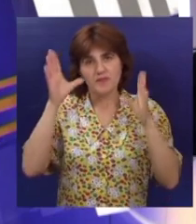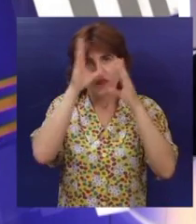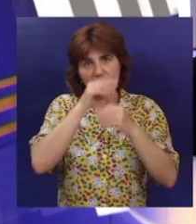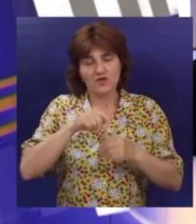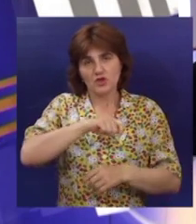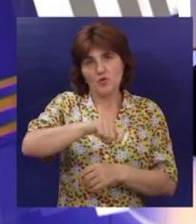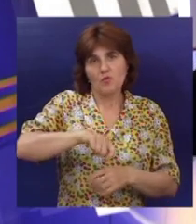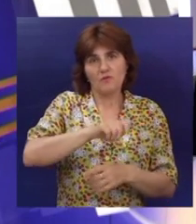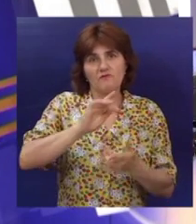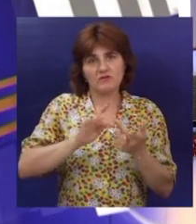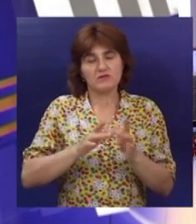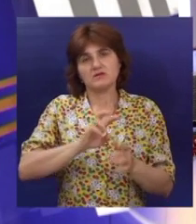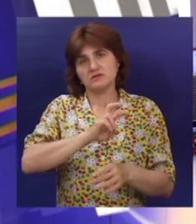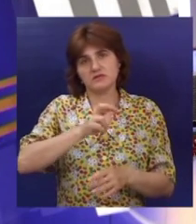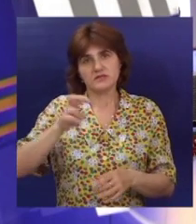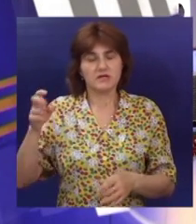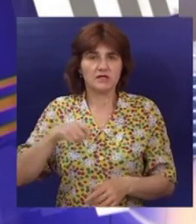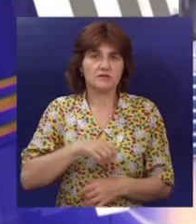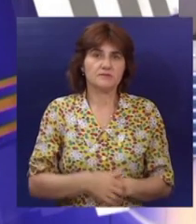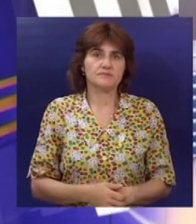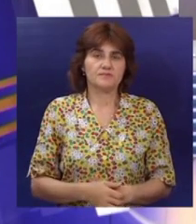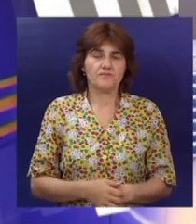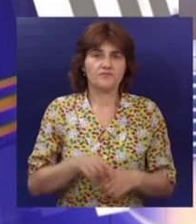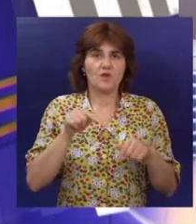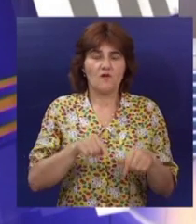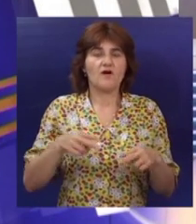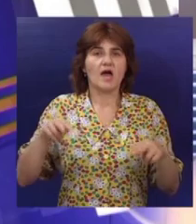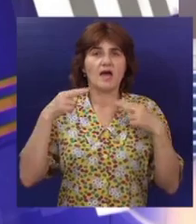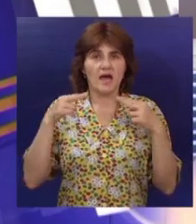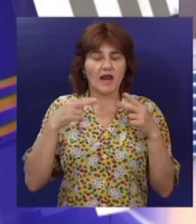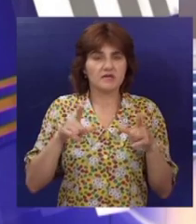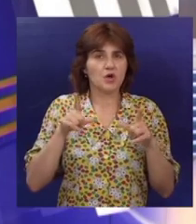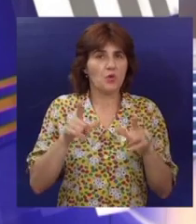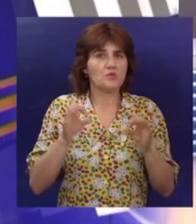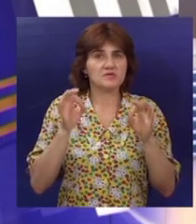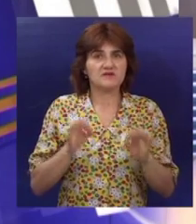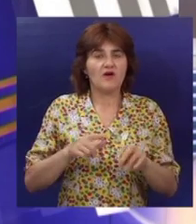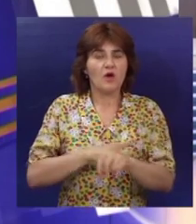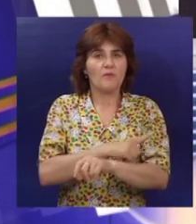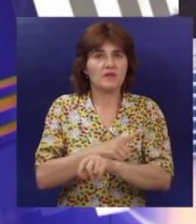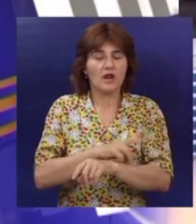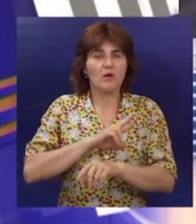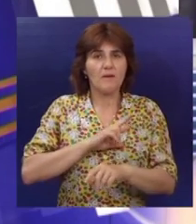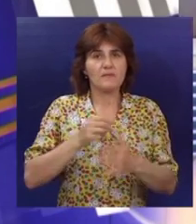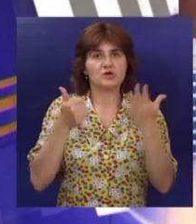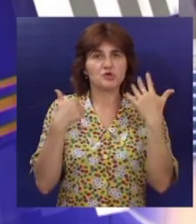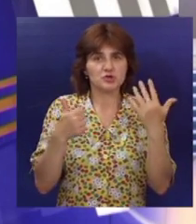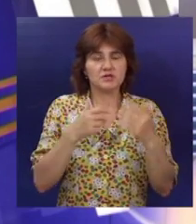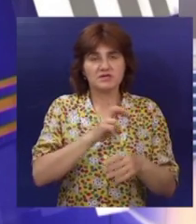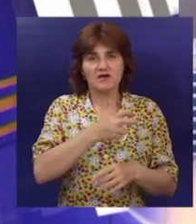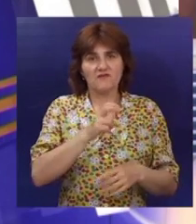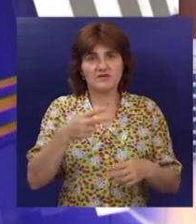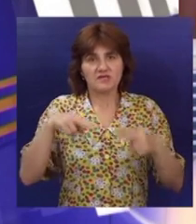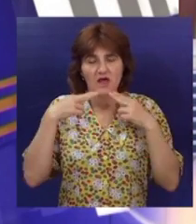veće gastronomije različitih kuhinja. Restoran Panorama u svakom trenutku u ponudi ima 60 vrsta